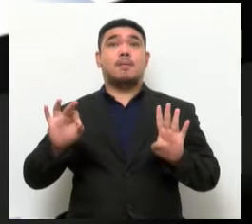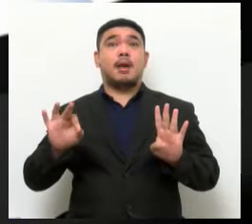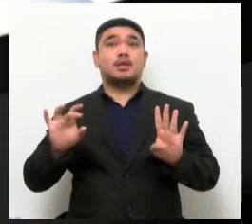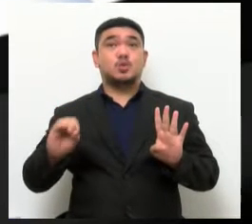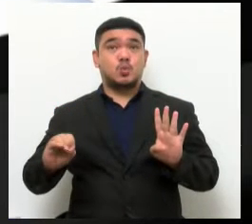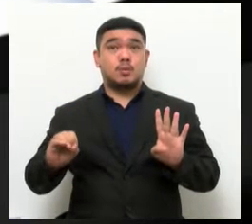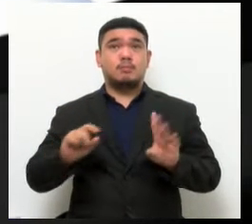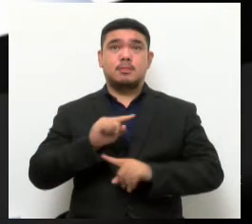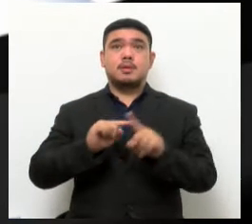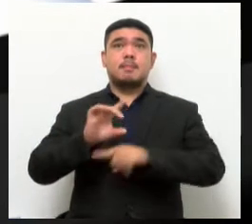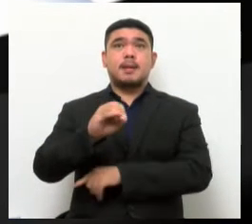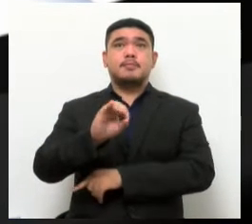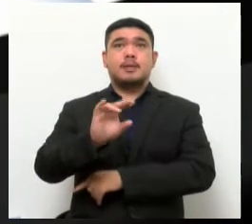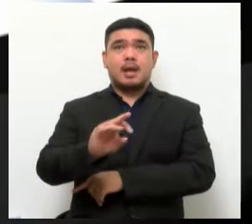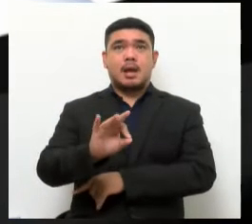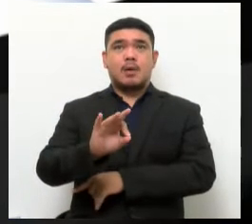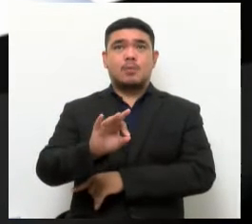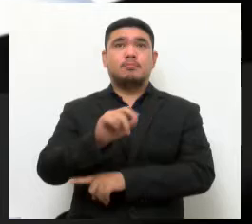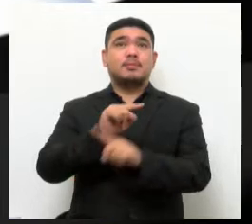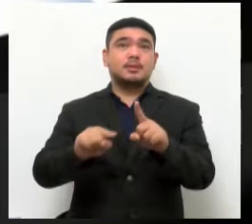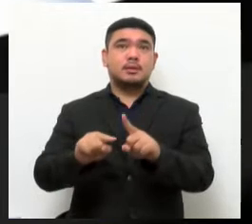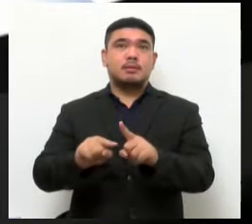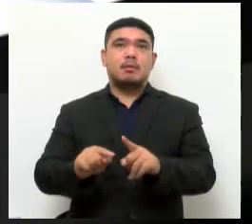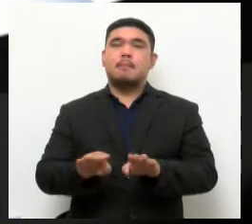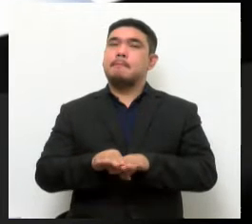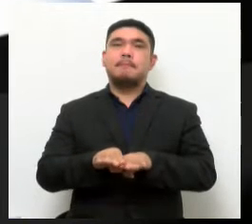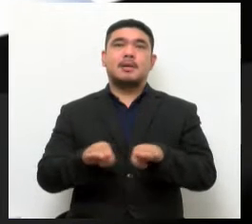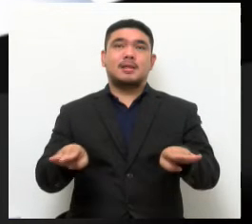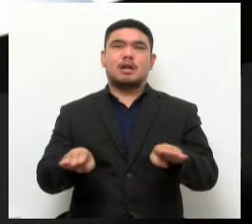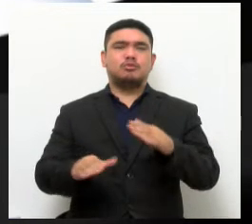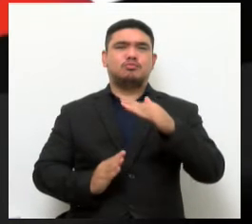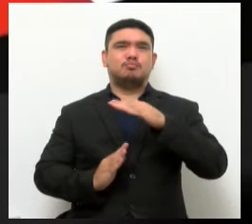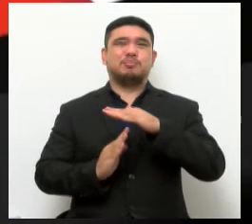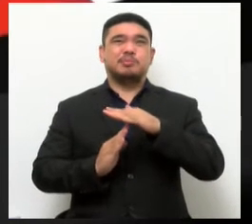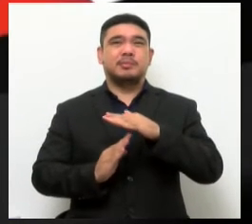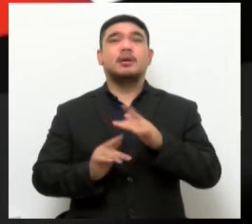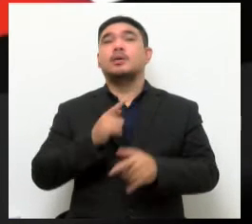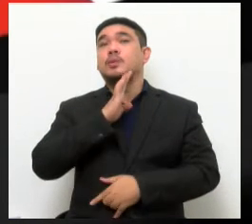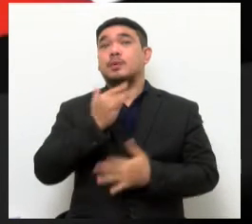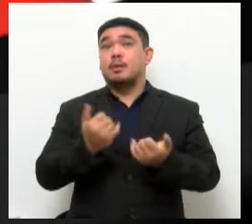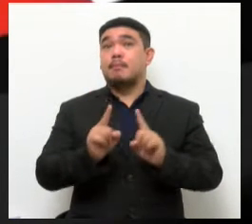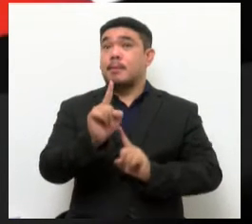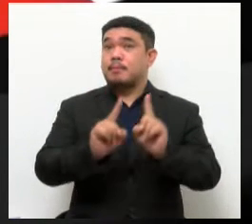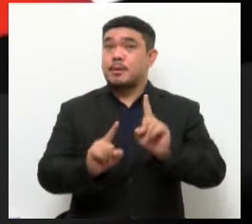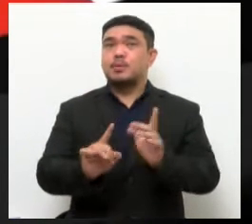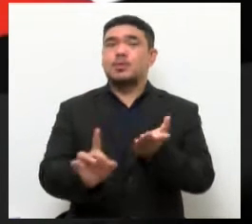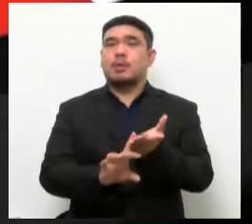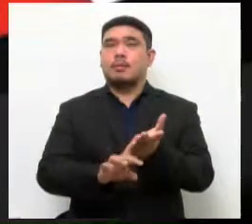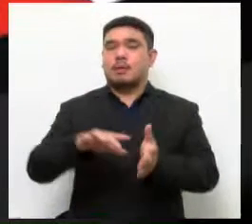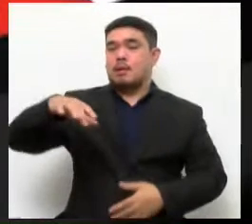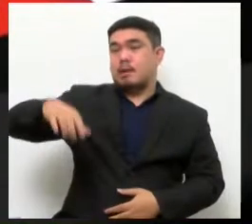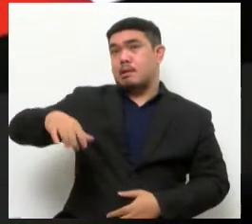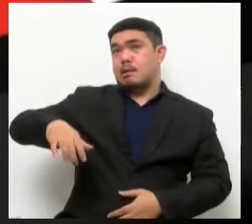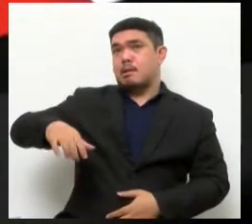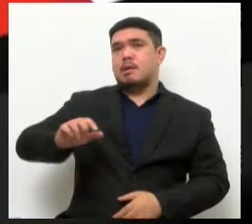4.4980 ร้อยละ 89.96 อยู่ในระดับมาตรฐานขั้นสูงผลการประเมินสถานะของหน่วยงานใน